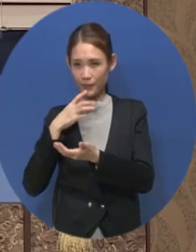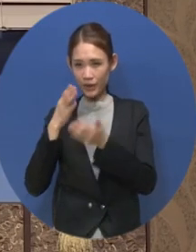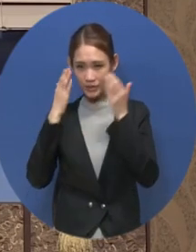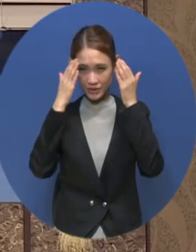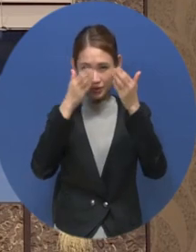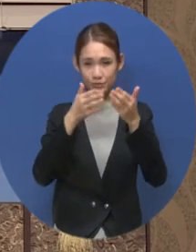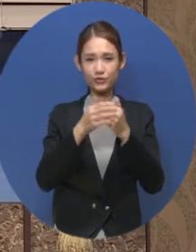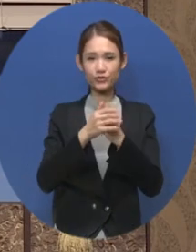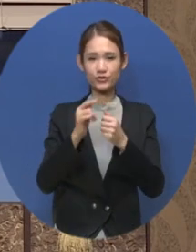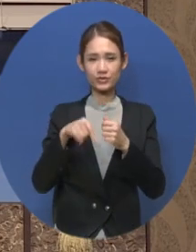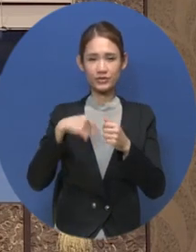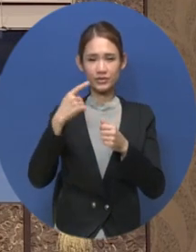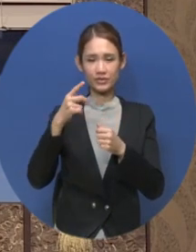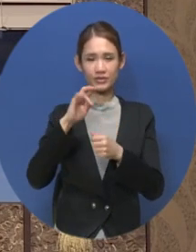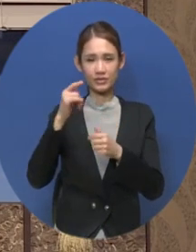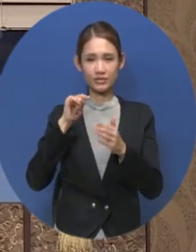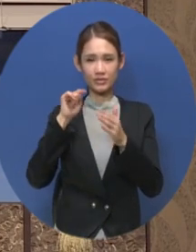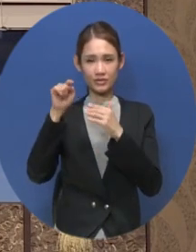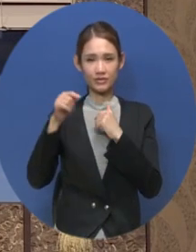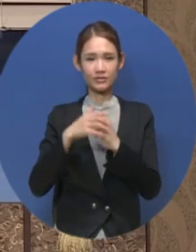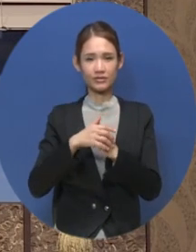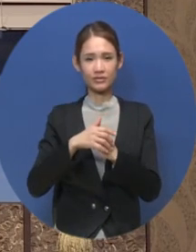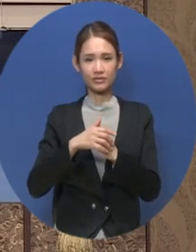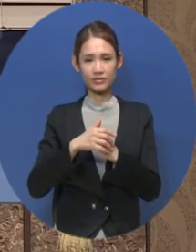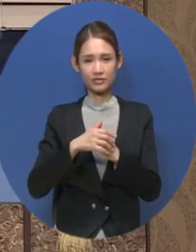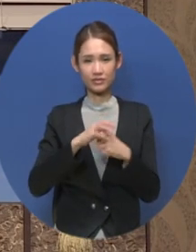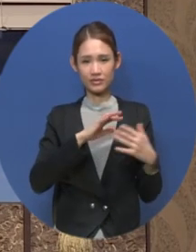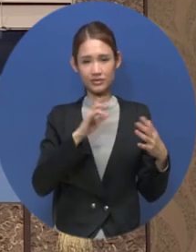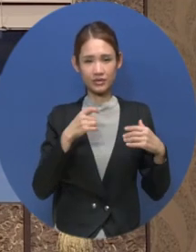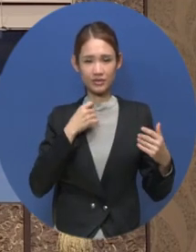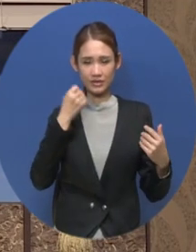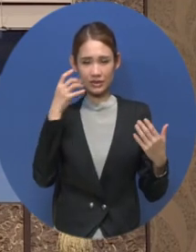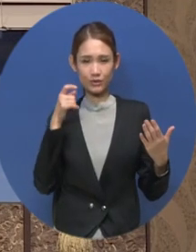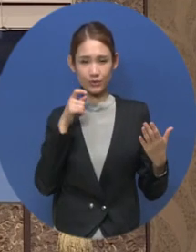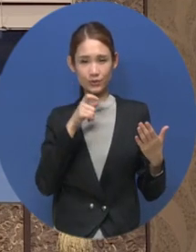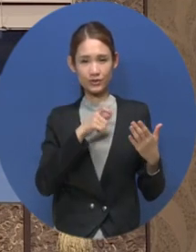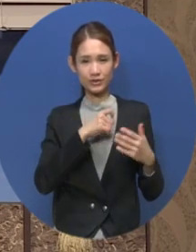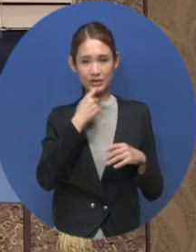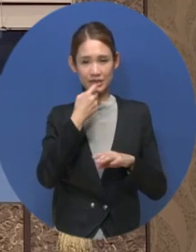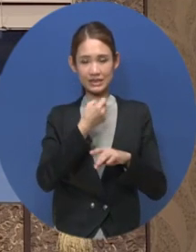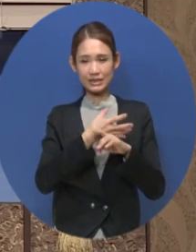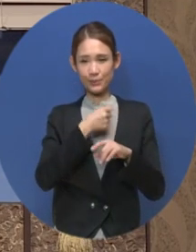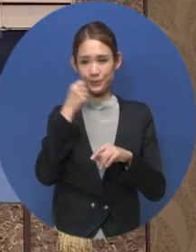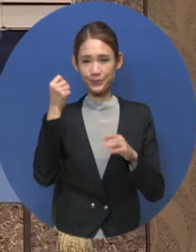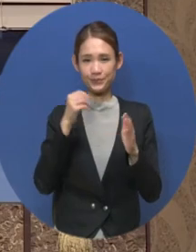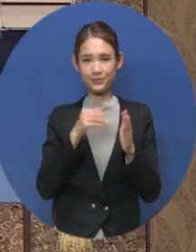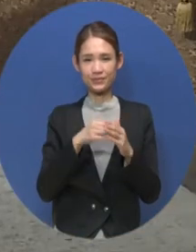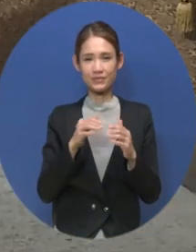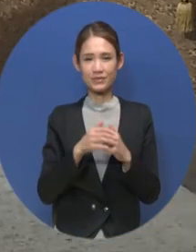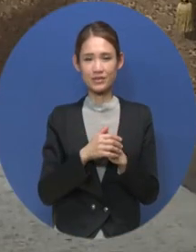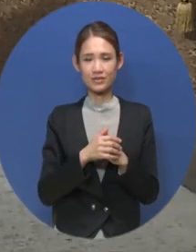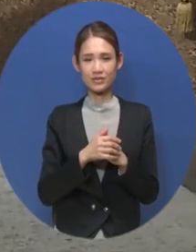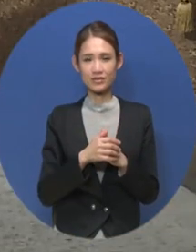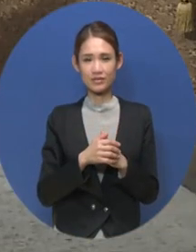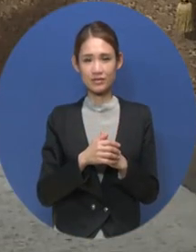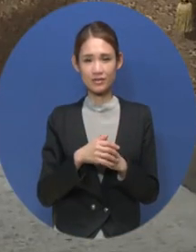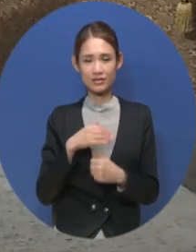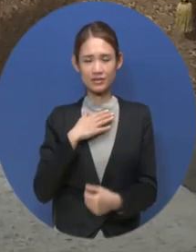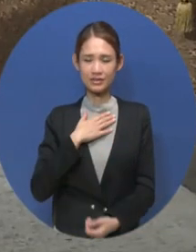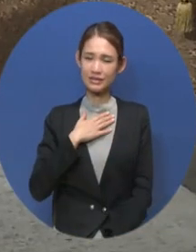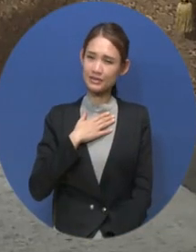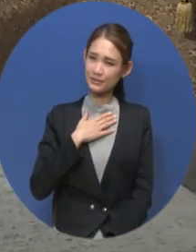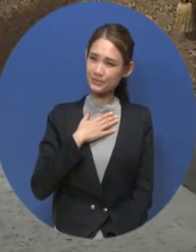네, 그리고서 시드니 가서 제가 세계 신기록을 세우면서 금메달을 획득했죠. 그래서 그때 또